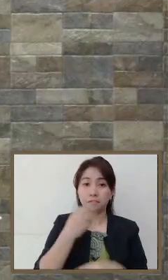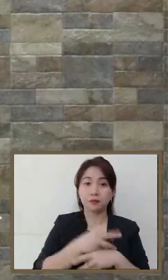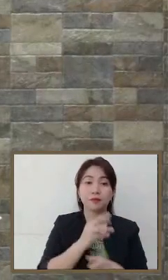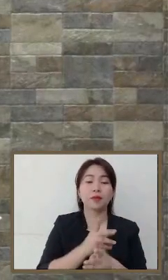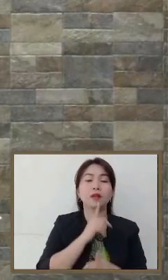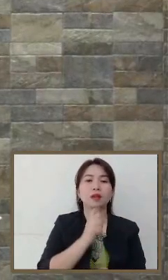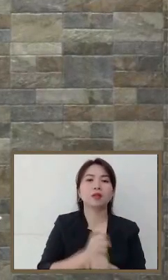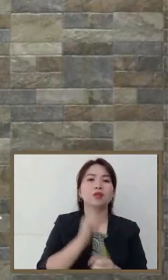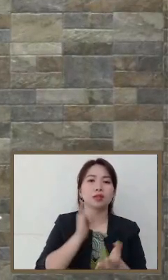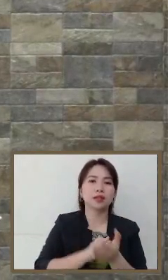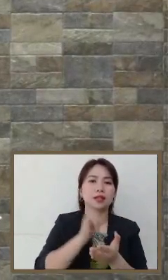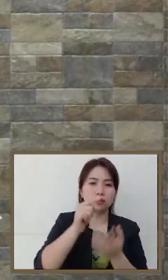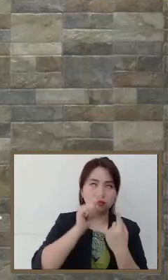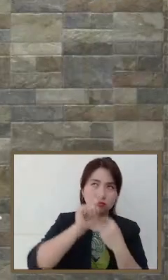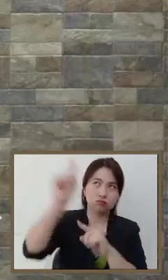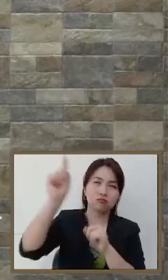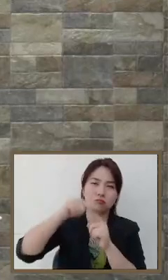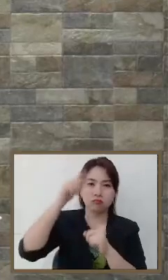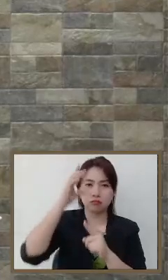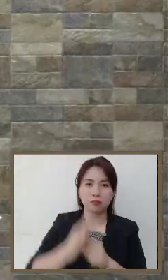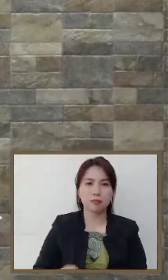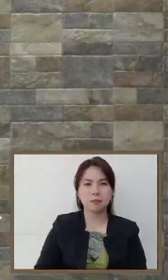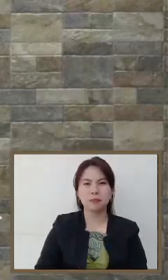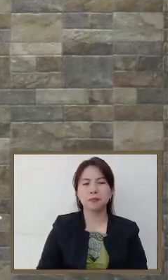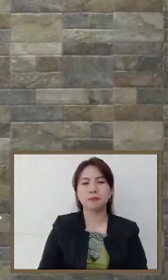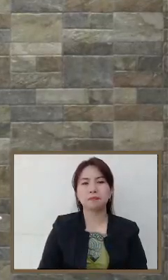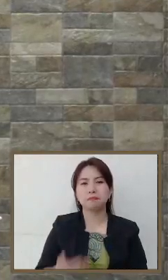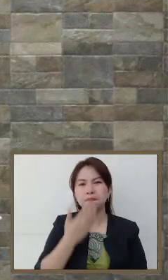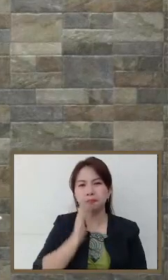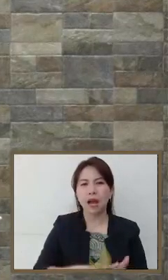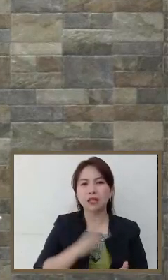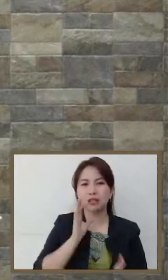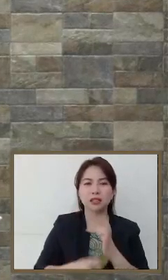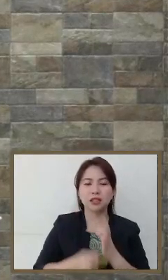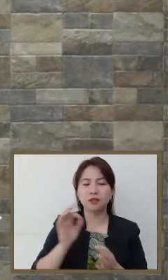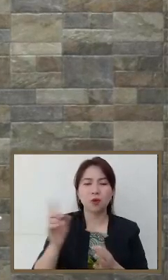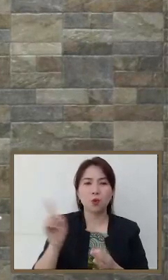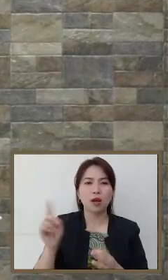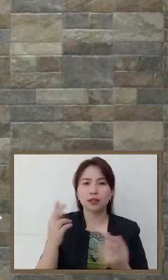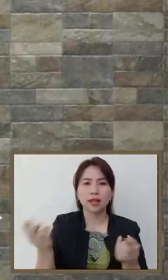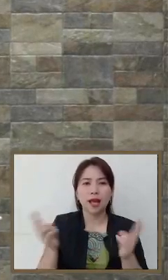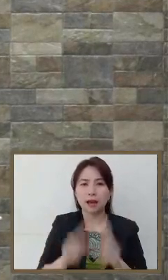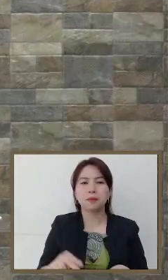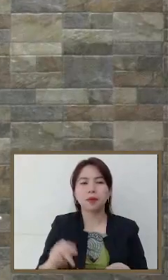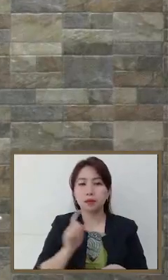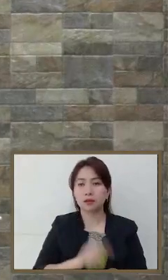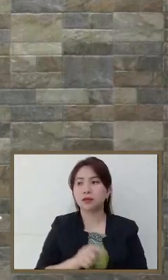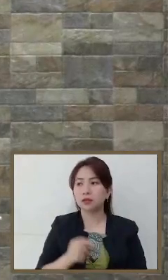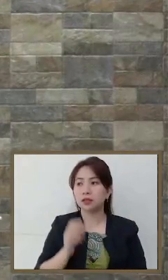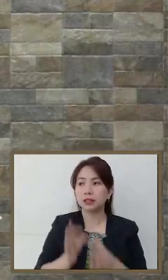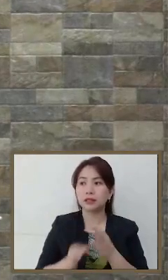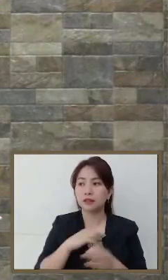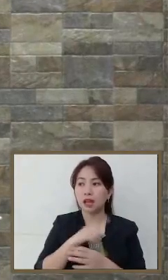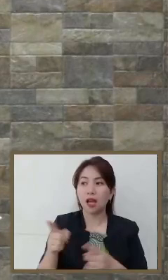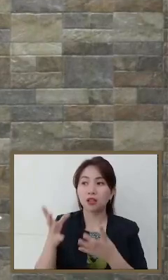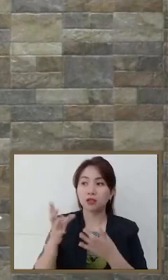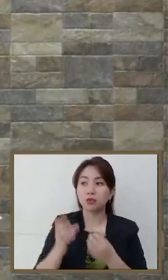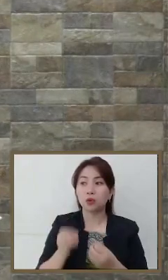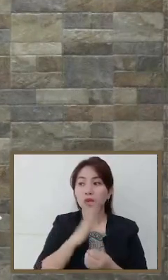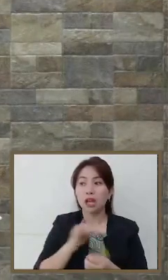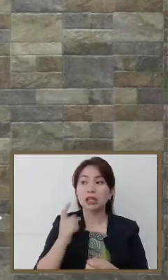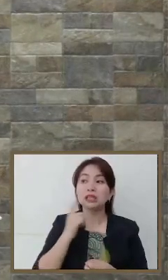mo pangit ito pag dumating sa punto na nagam tayo